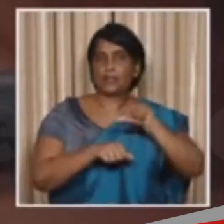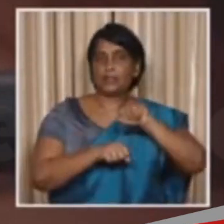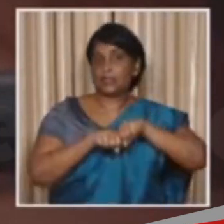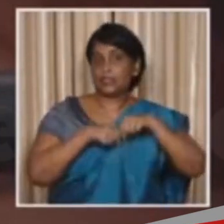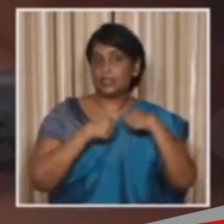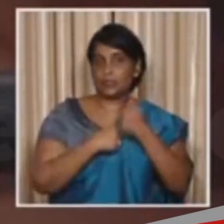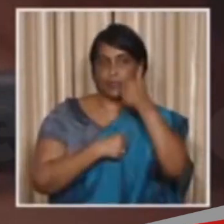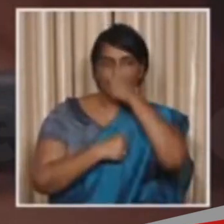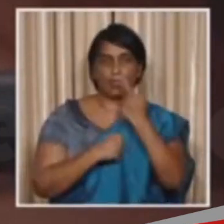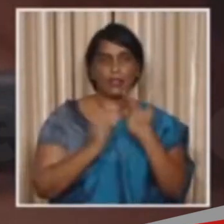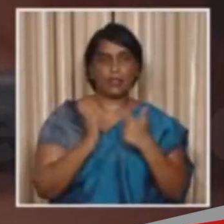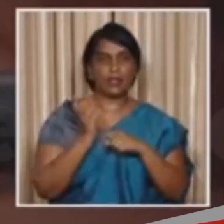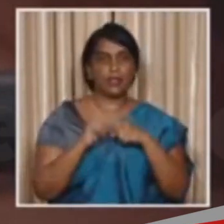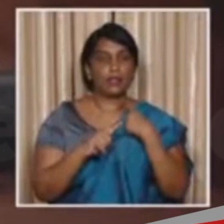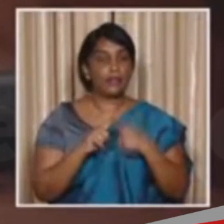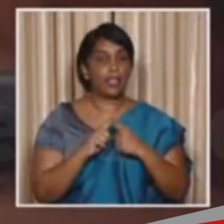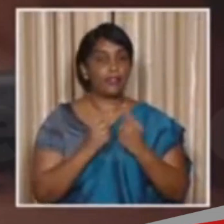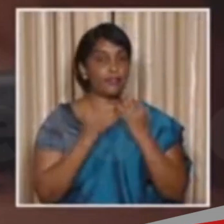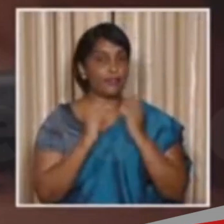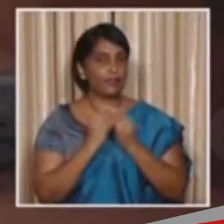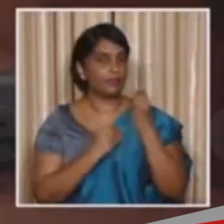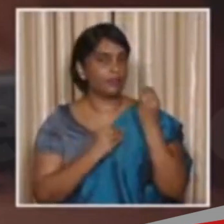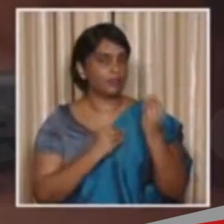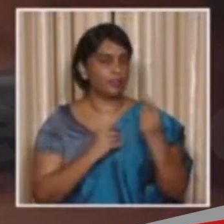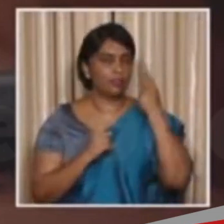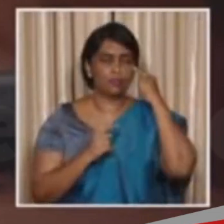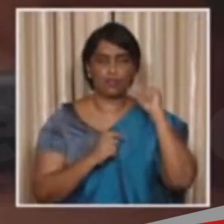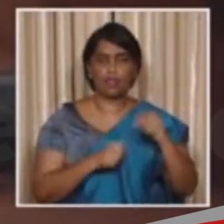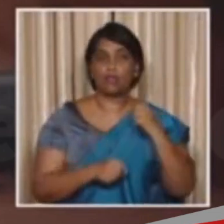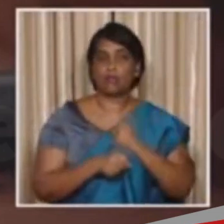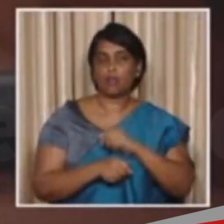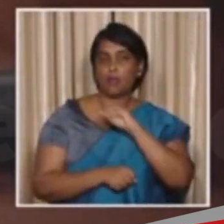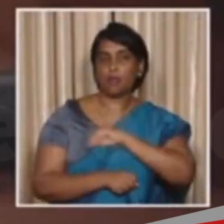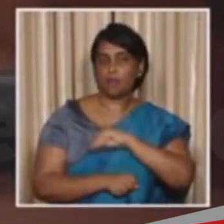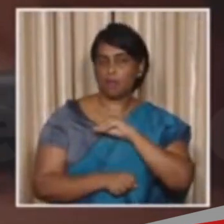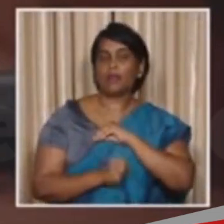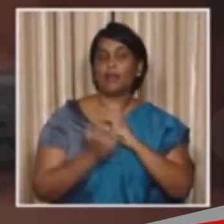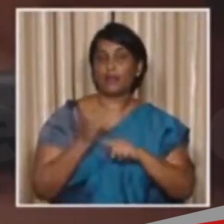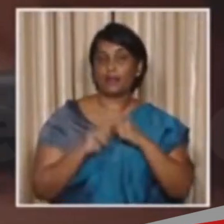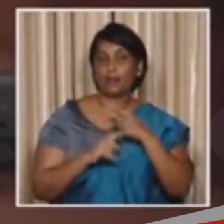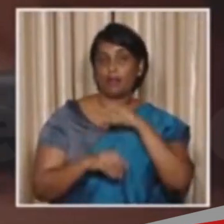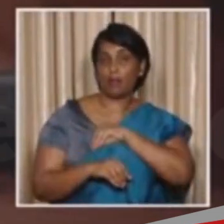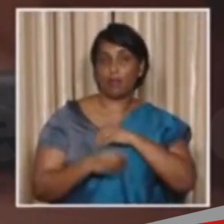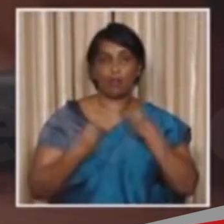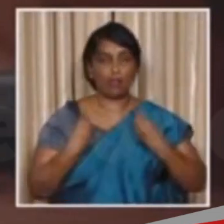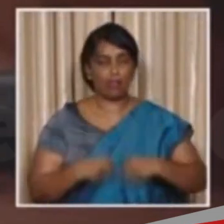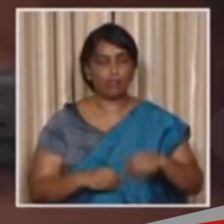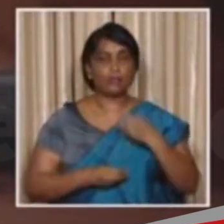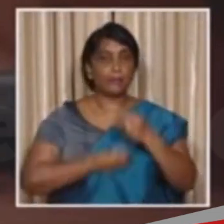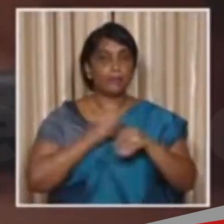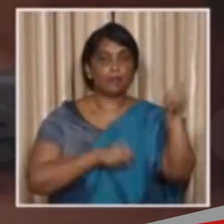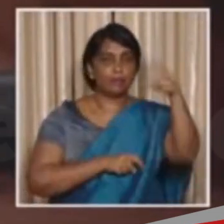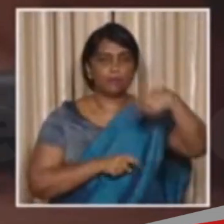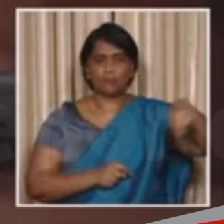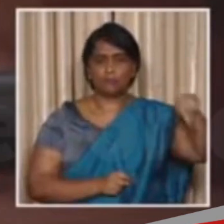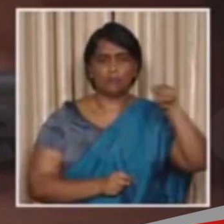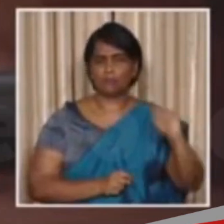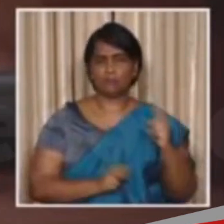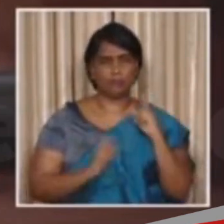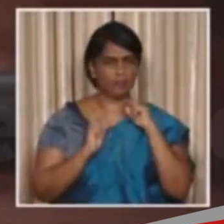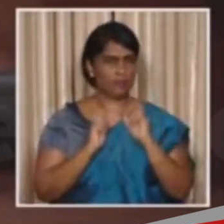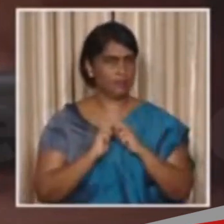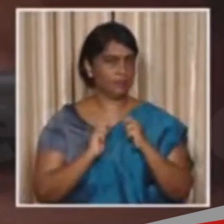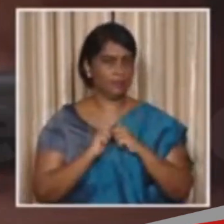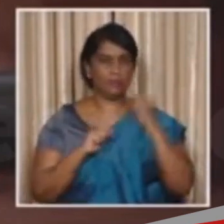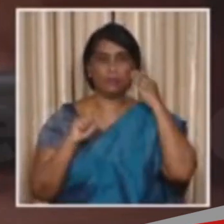වංචනික ලෙස බදුසාන ලබාදීමේ තීරණයක් හේතුවෙන් රාජ්‍ය බදු ආදායම් අහිමිවීම ගැන ව්‍යාපාරික ප්‍රජාව අතර ඇති වී තිබෙන නොසන්සුන්කාරී